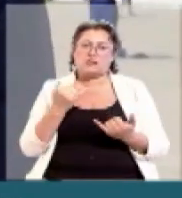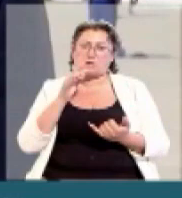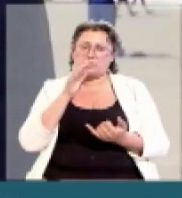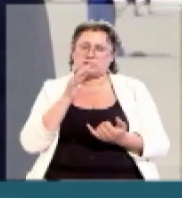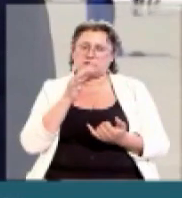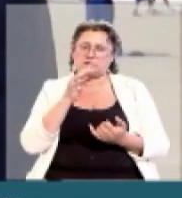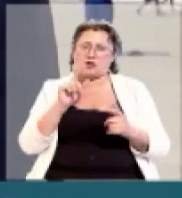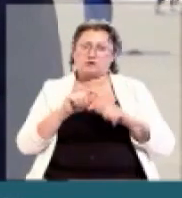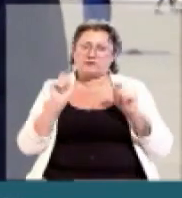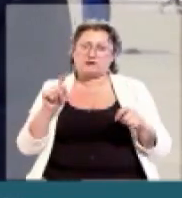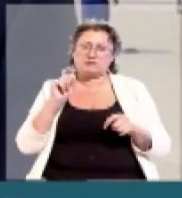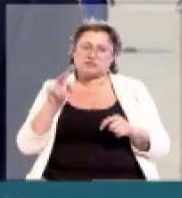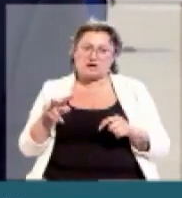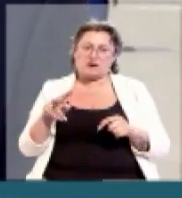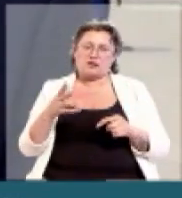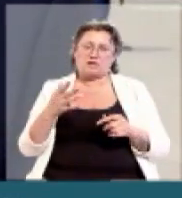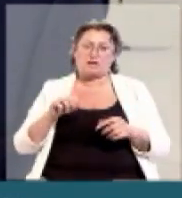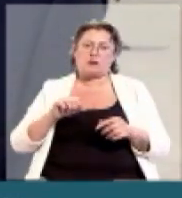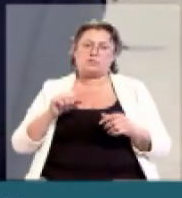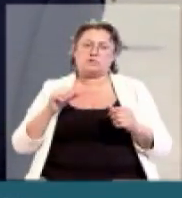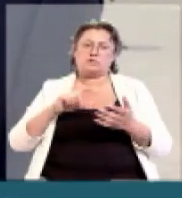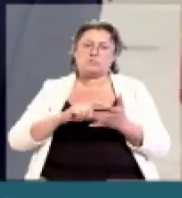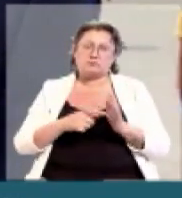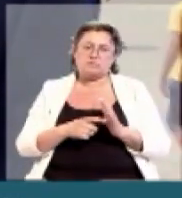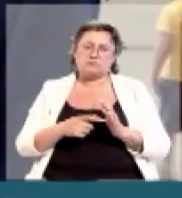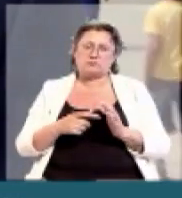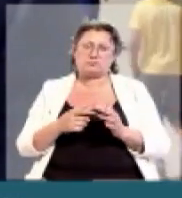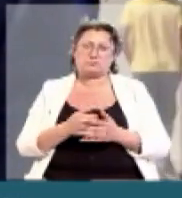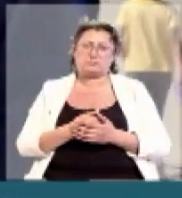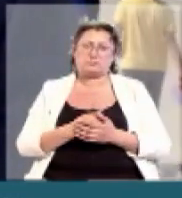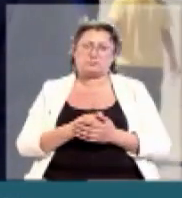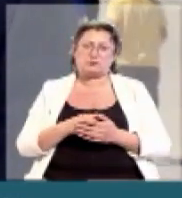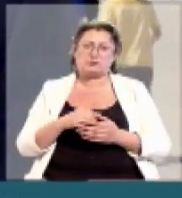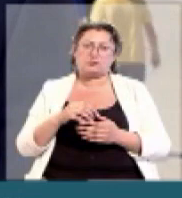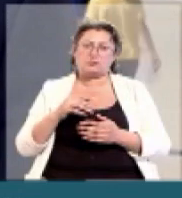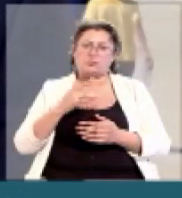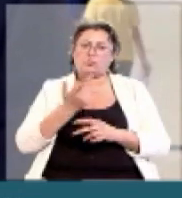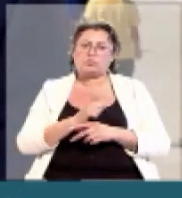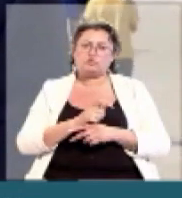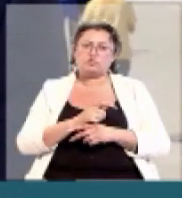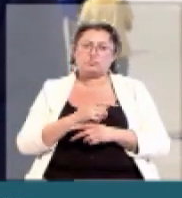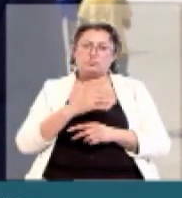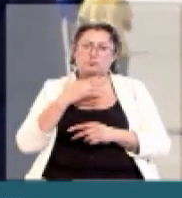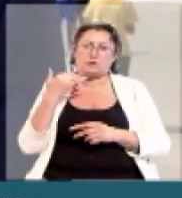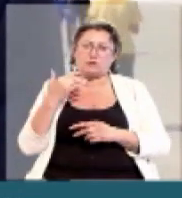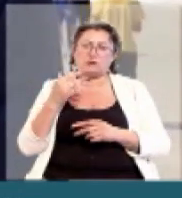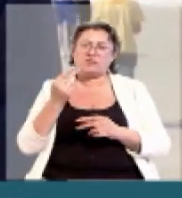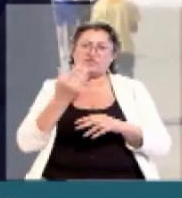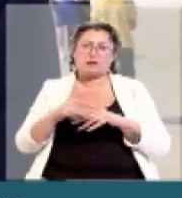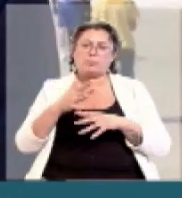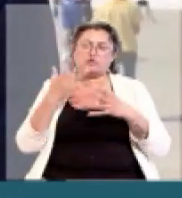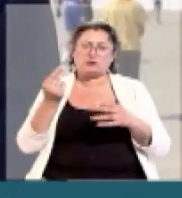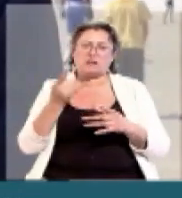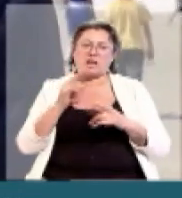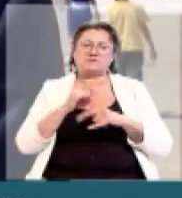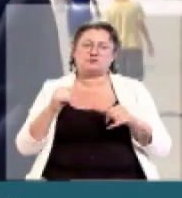например, открываются залы, открываются фойки, открываются кружки, выделяются очень большие деньги на развитие